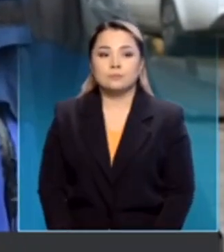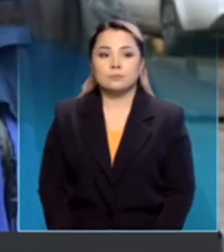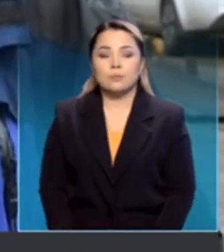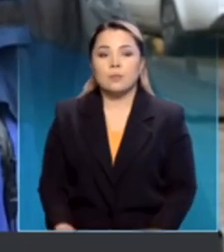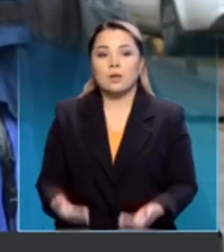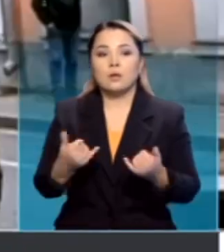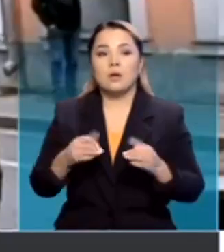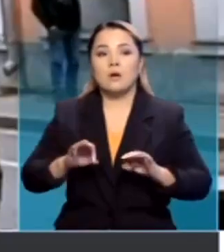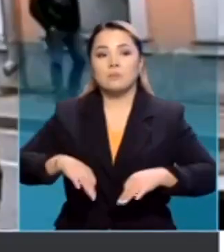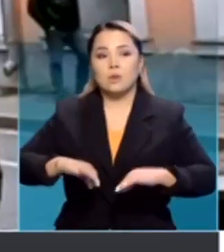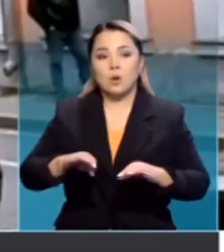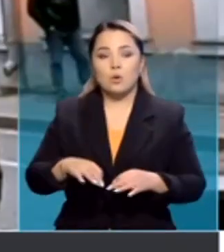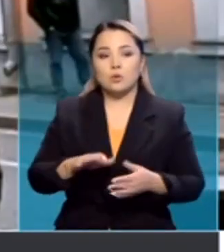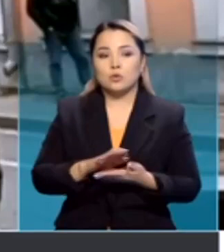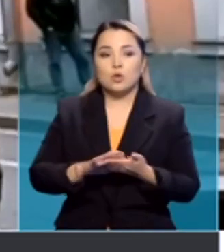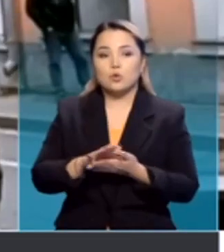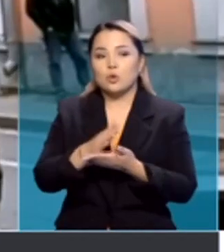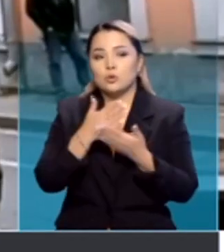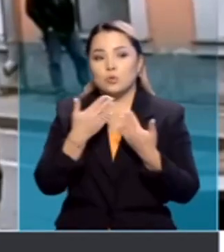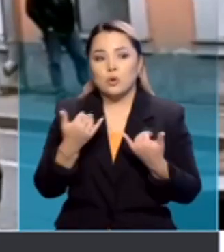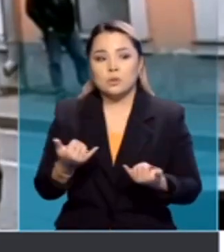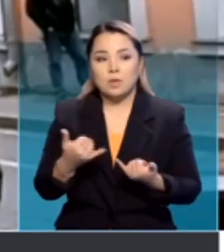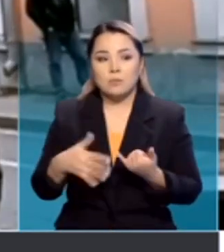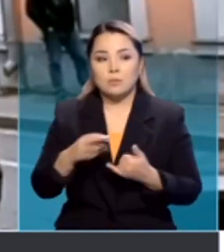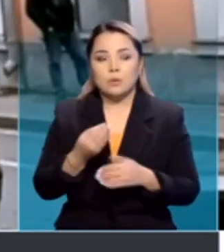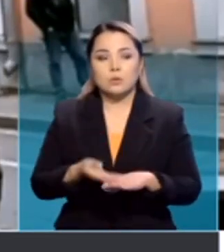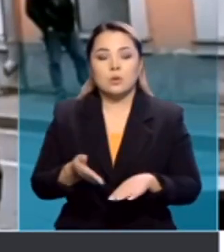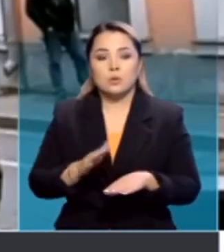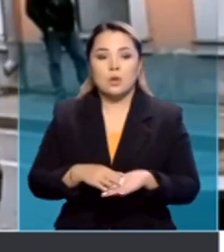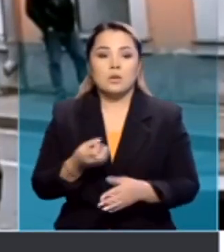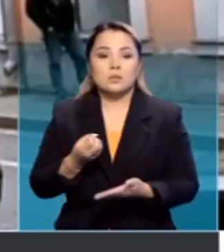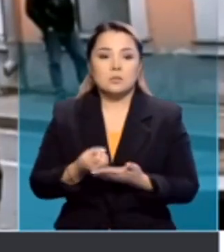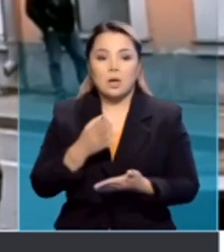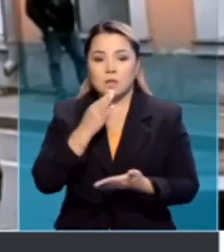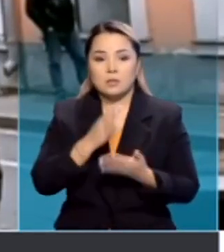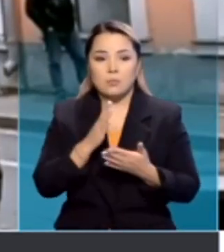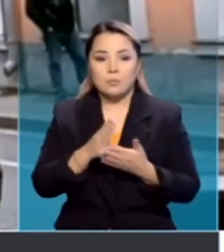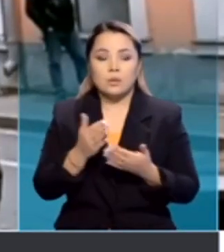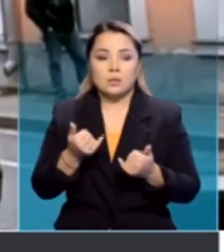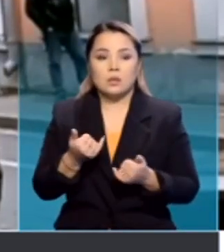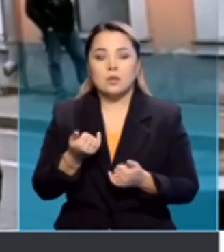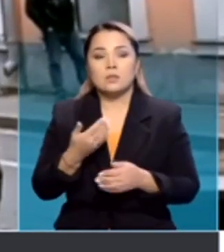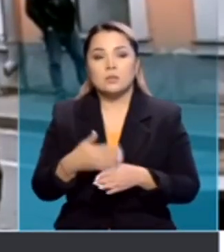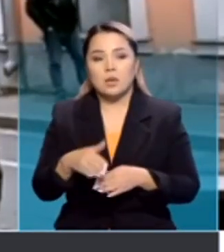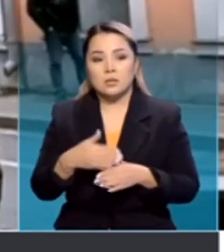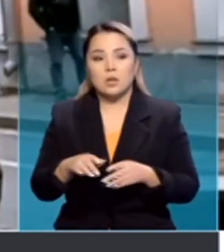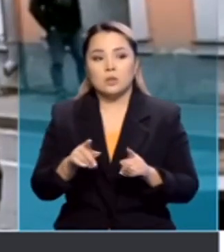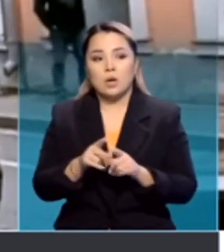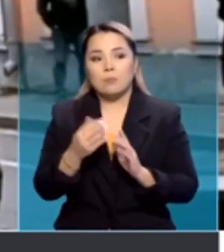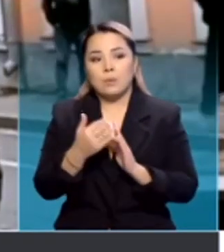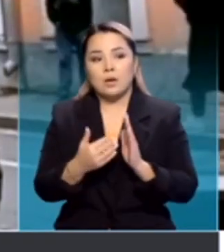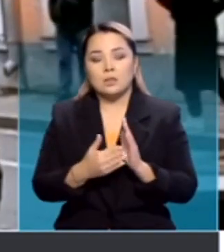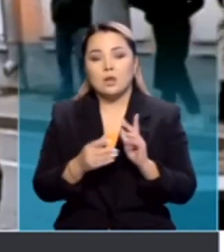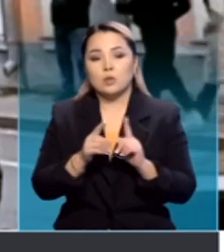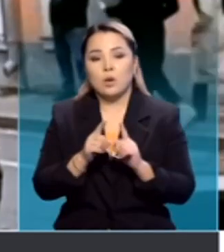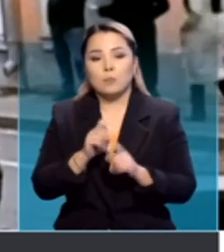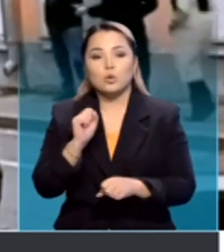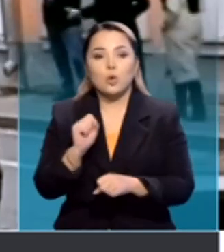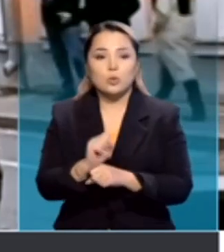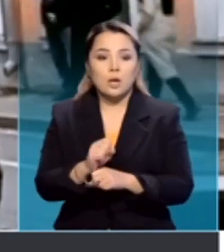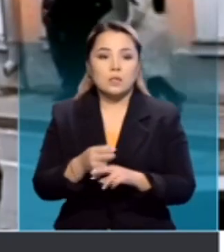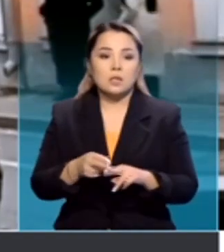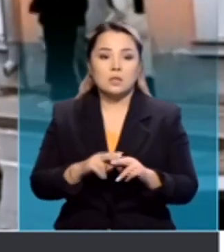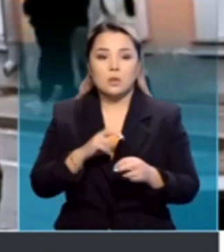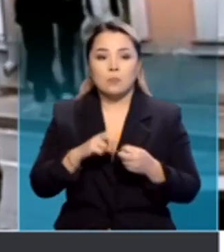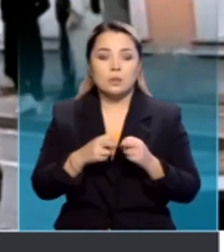Қазір автосалондарда көлік жоқ. Қостерден қысқан қымбатшылық тағы бар. Сондықтан автонесиелеу бағдарламасы да тоқтатылды. Ал мамандар бұл